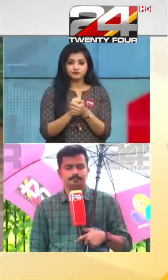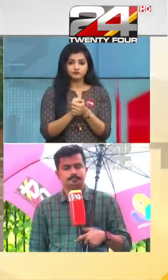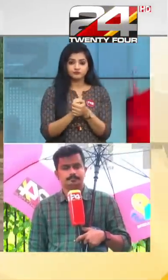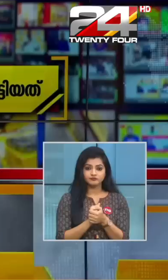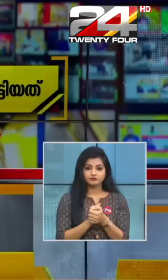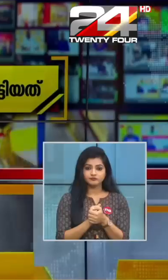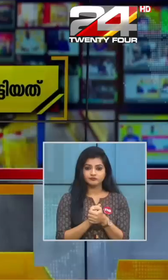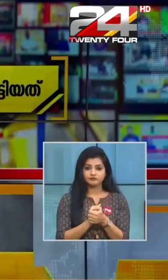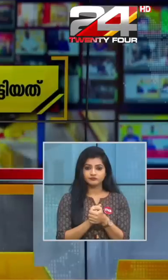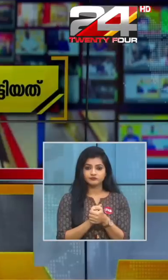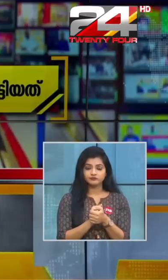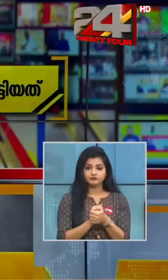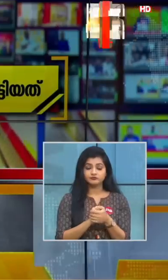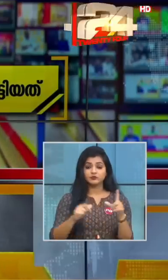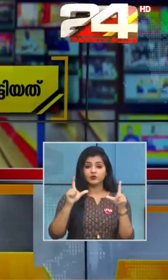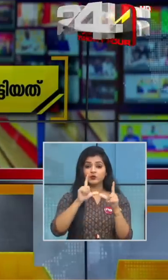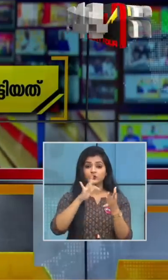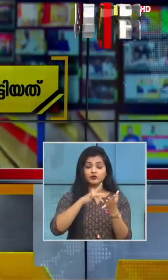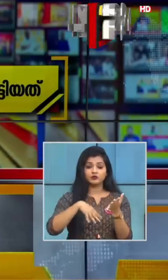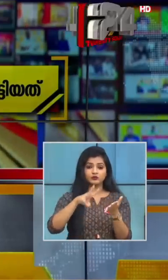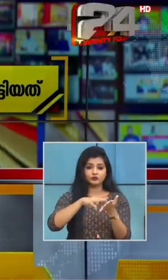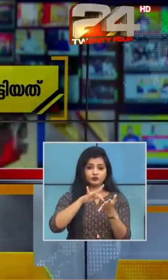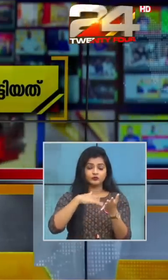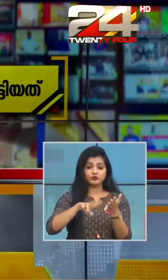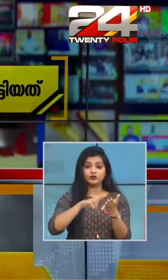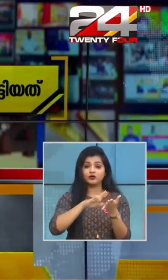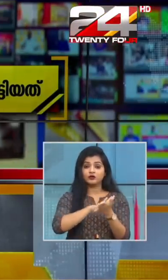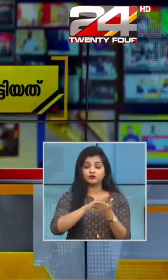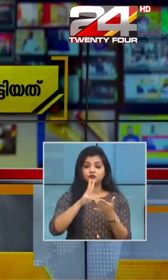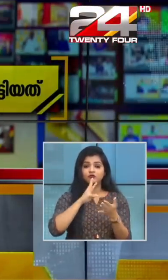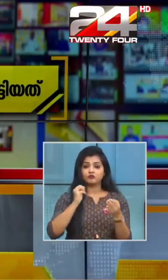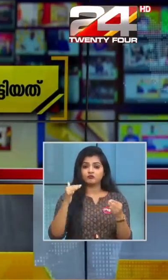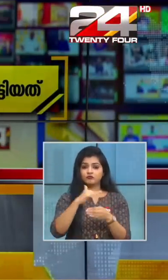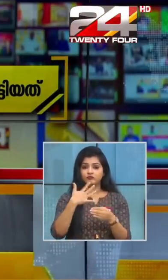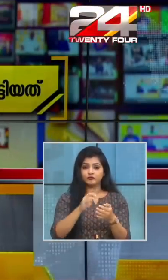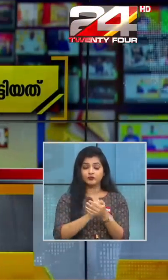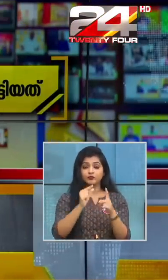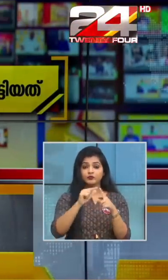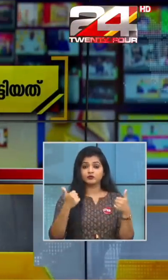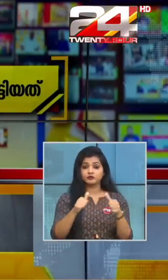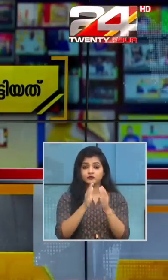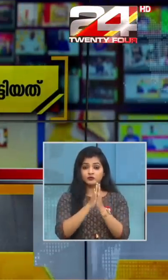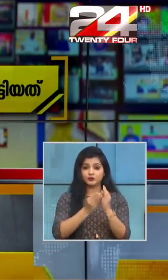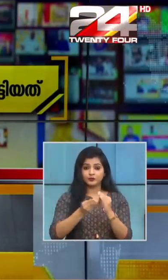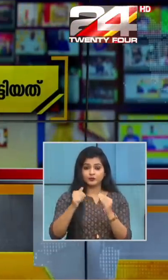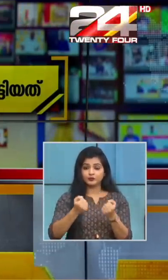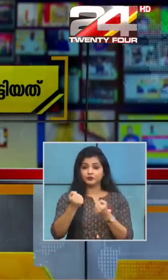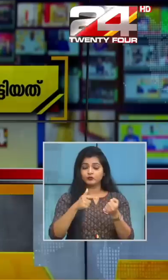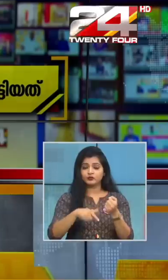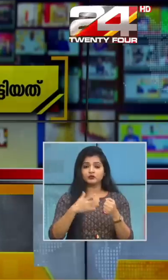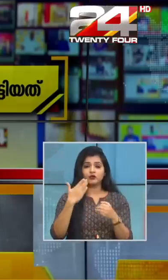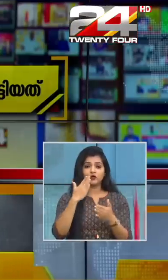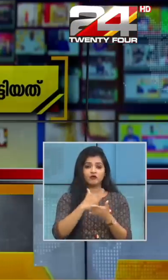വിവരങ്ങൾ നൽകുകയായിരുന്നു കണ്ണൂരിൽ നിന്ന്. വയനാട് മുത്തങ്ങ പൊൻകുഴിയിൽ ദേശീയപാതയിൽ വെള്ളം കയറി. പൊൻകുഴി ക്ഷേത്രത്തിന് സമീപം ഗതാഗതം ഭാഗികമായി